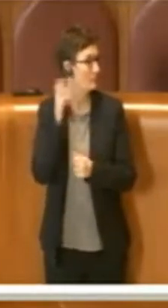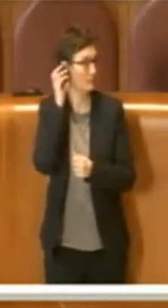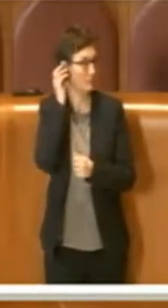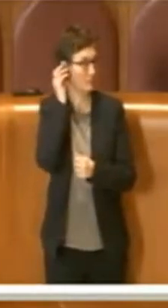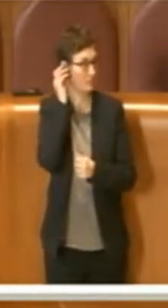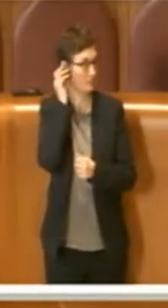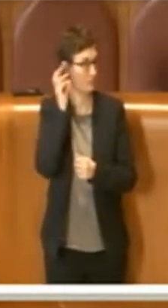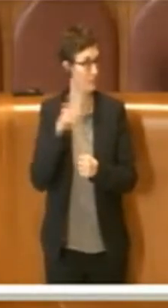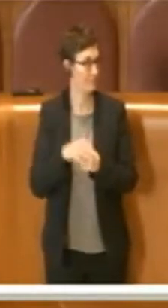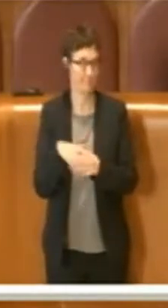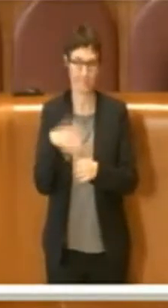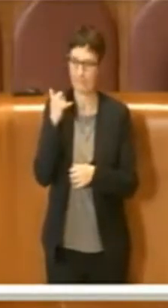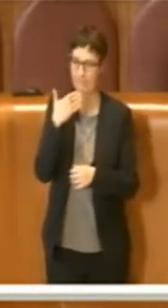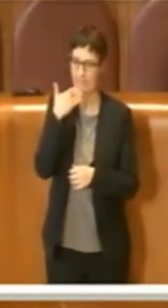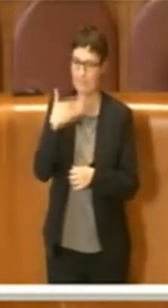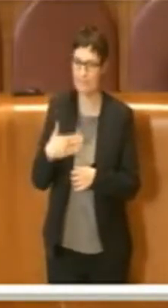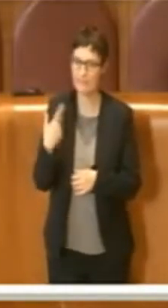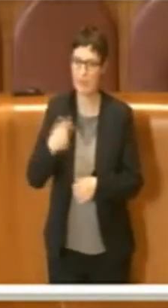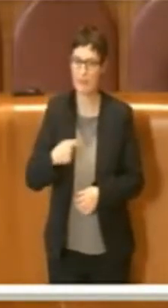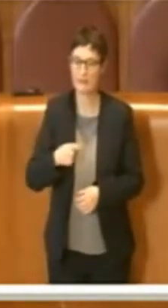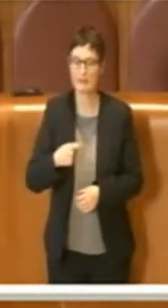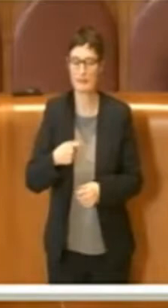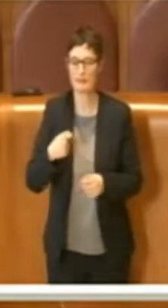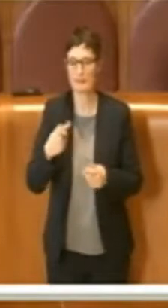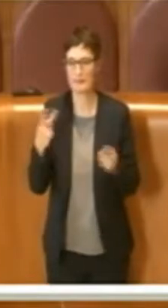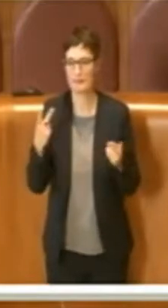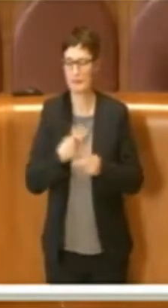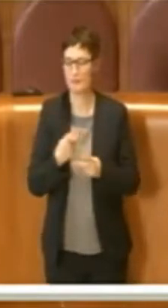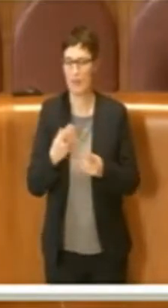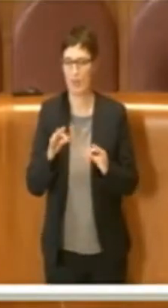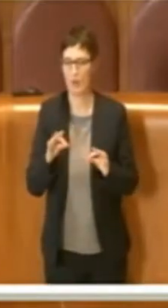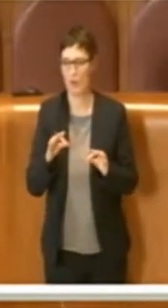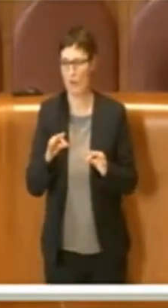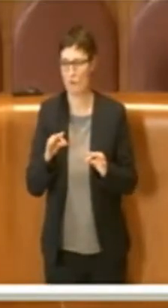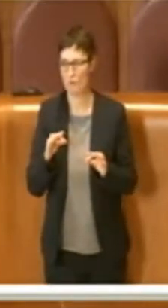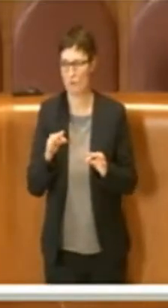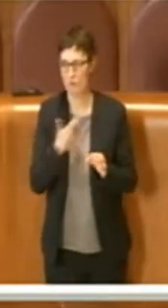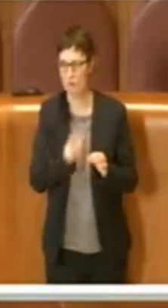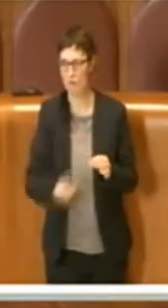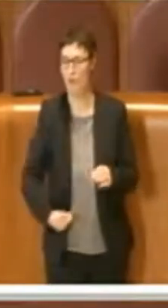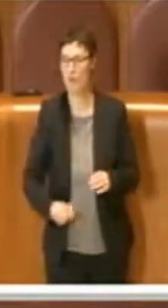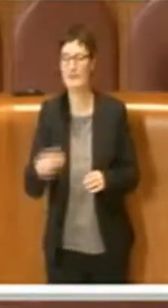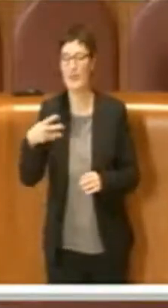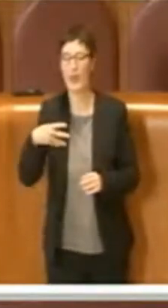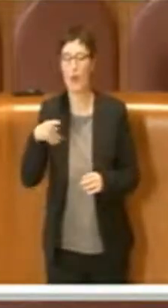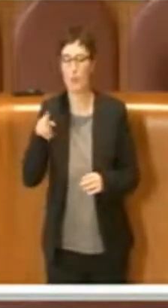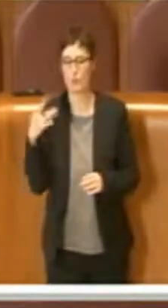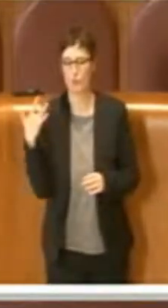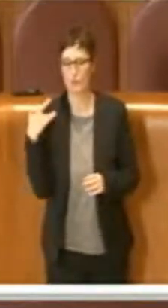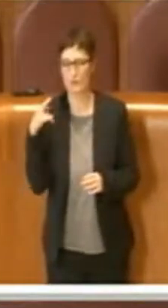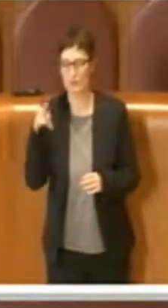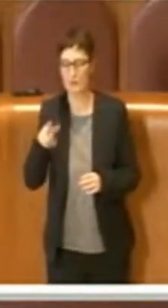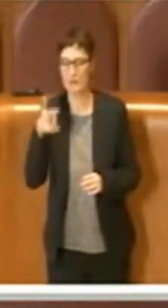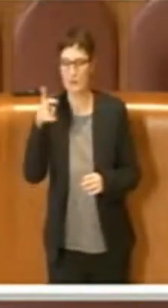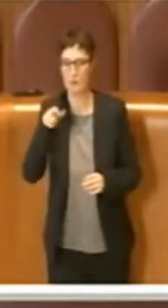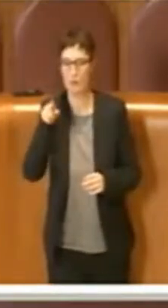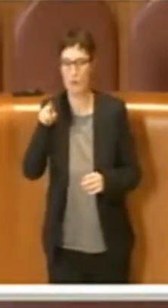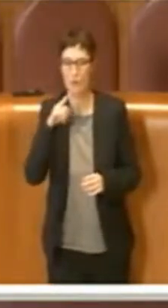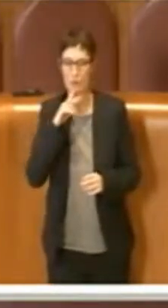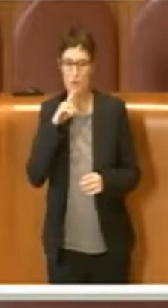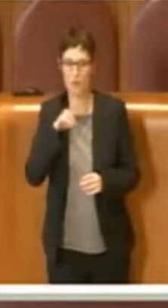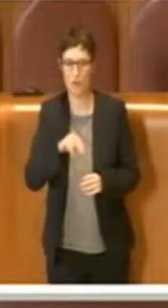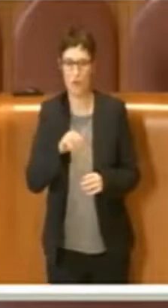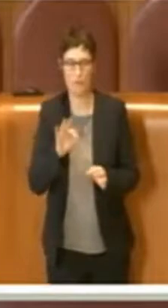sì grazie presidente intanto ringrazio la consigliera mussoline per aver presentato questo atto mi scuso innanzitutto